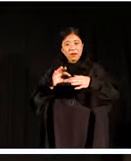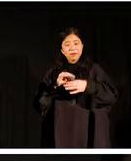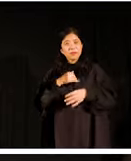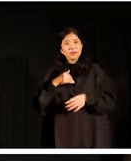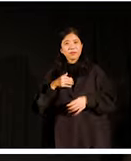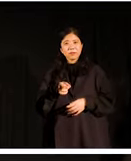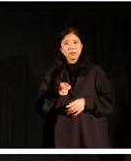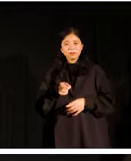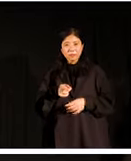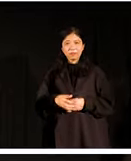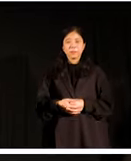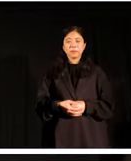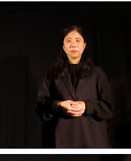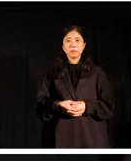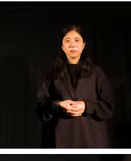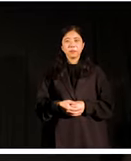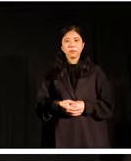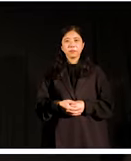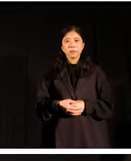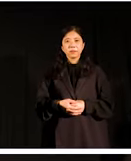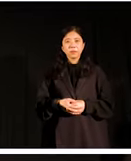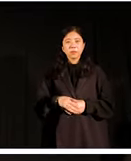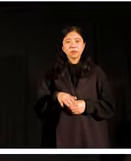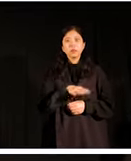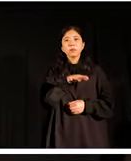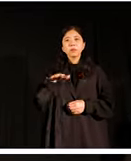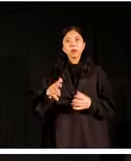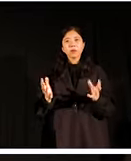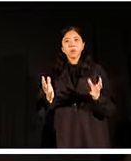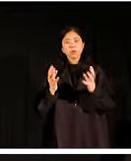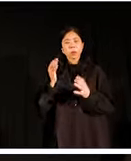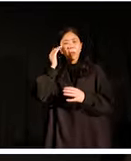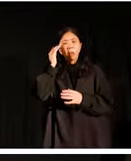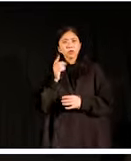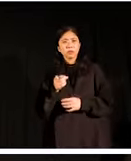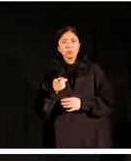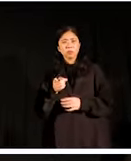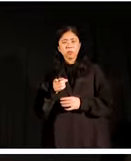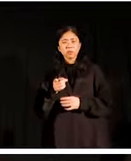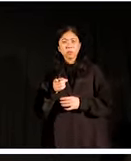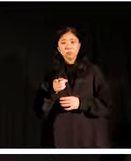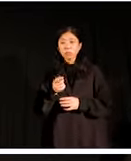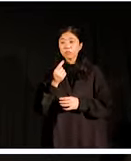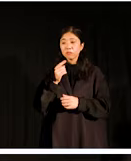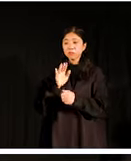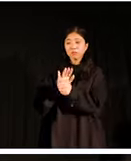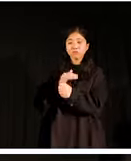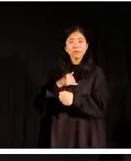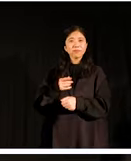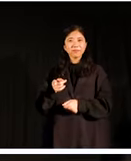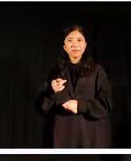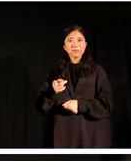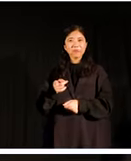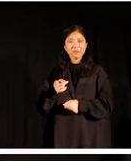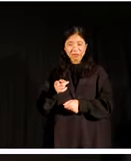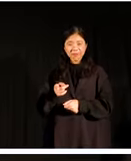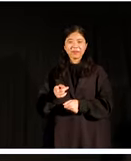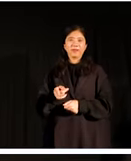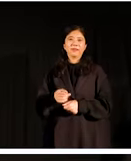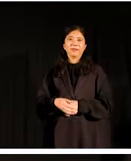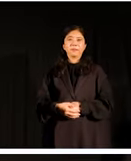ますでそういった方々同士で本当に困ってる人があってま自分が得意で割と助けられそうなこととかがあったらちょっと手を